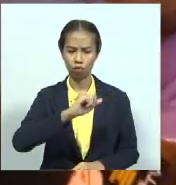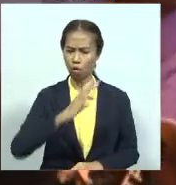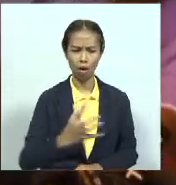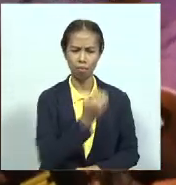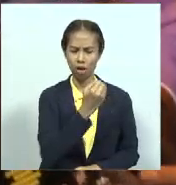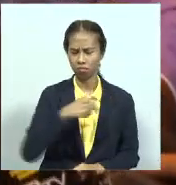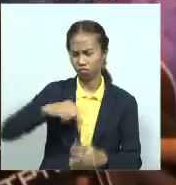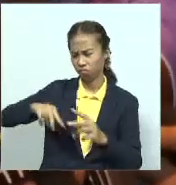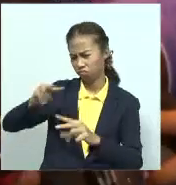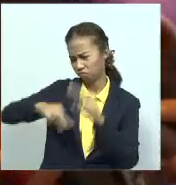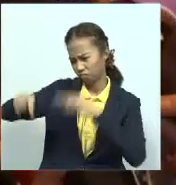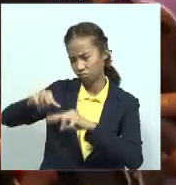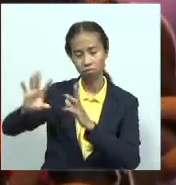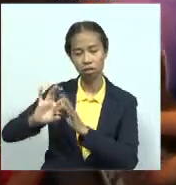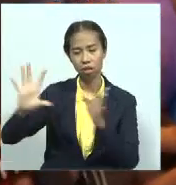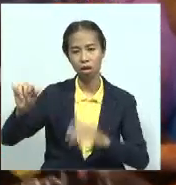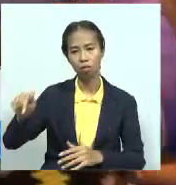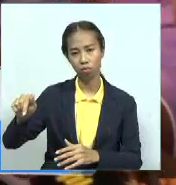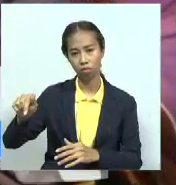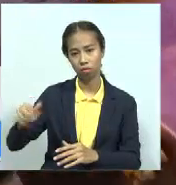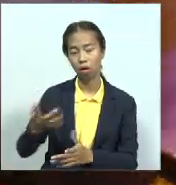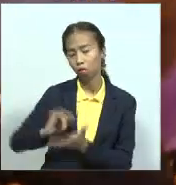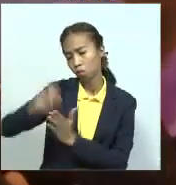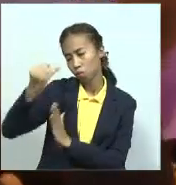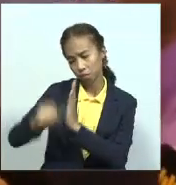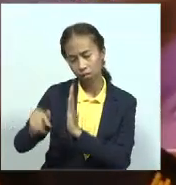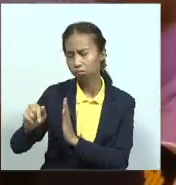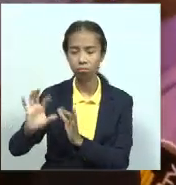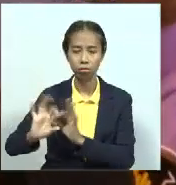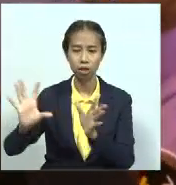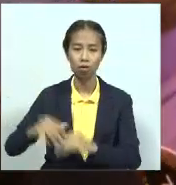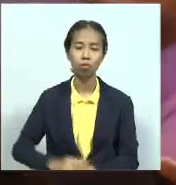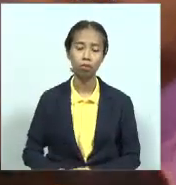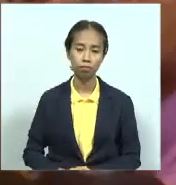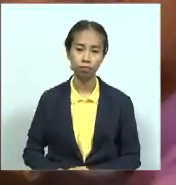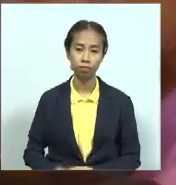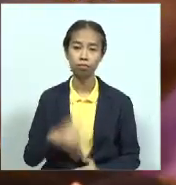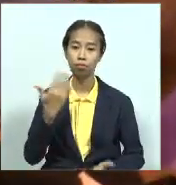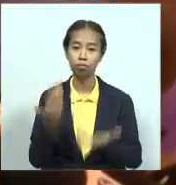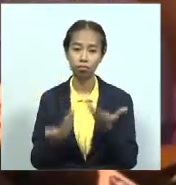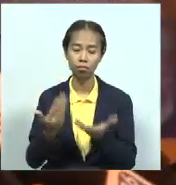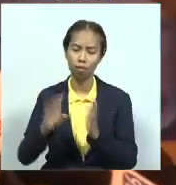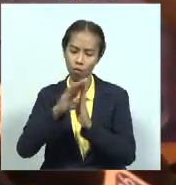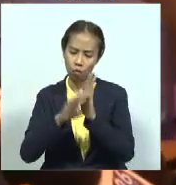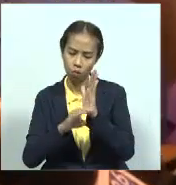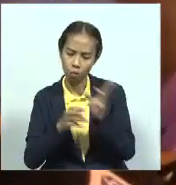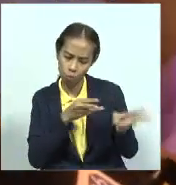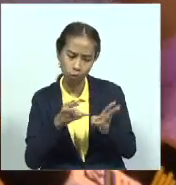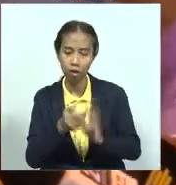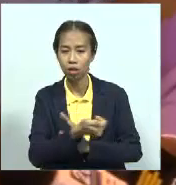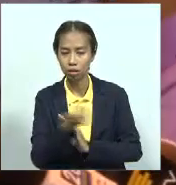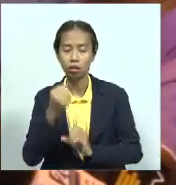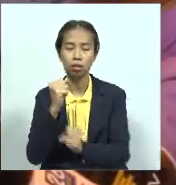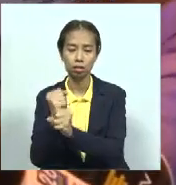พิจารณาเรื่องคุณสมบัติของส.ว.ว่าชอบด้วยรัฐธรรมนูญหรือไม่มันต้องไปอยู่ที่กระบวนการอื่นที่จะดำเนินการ